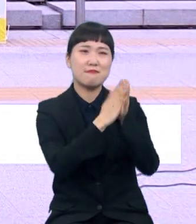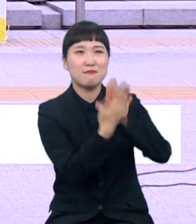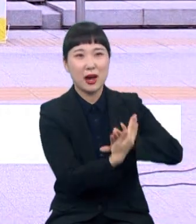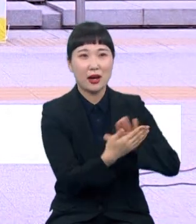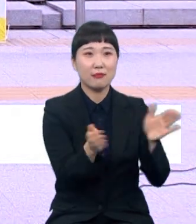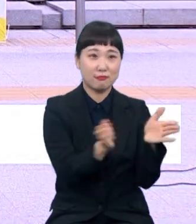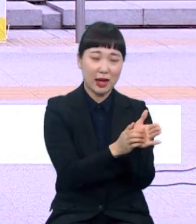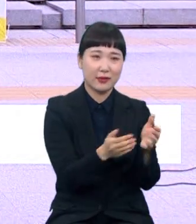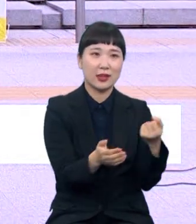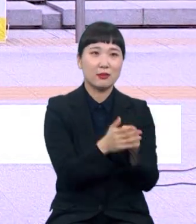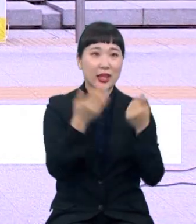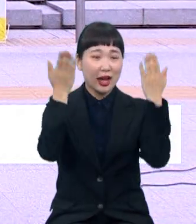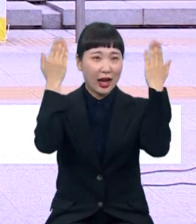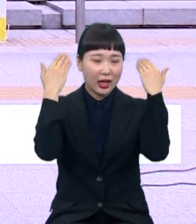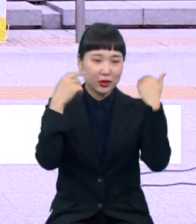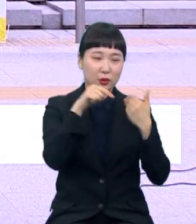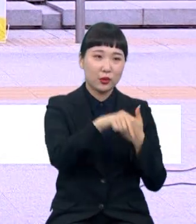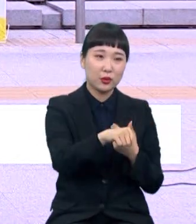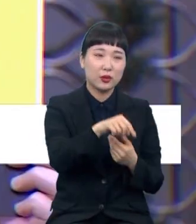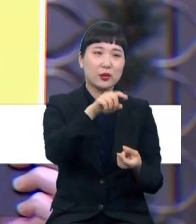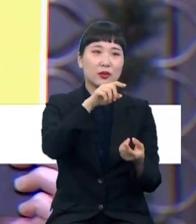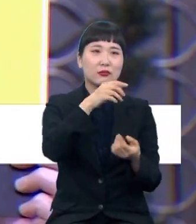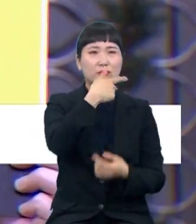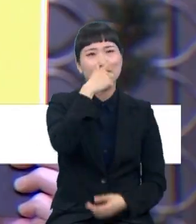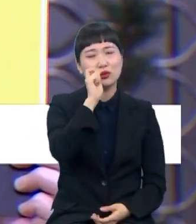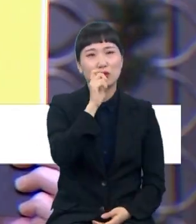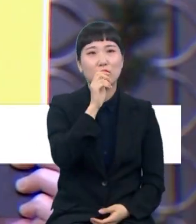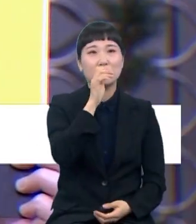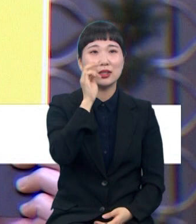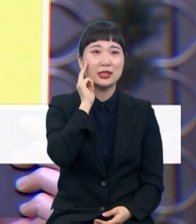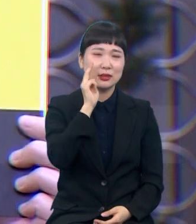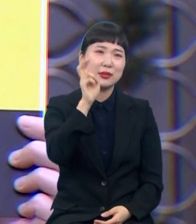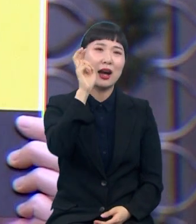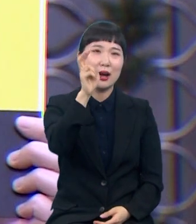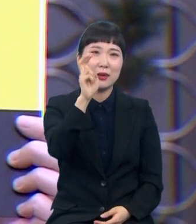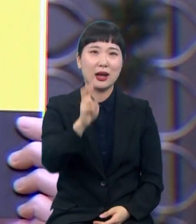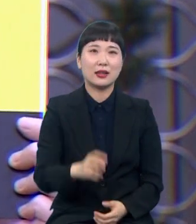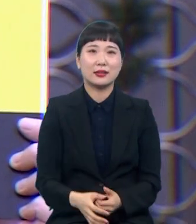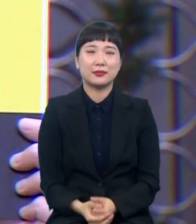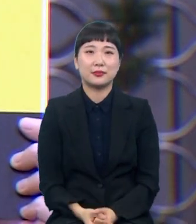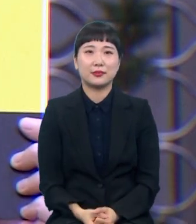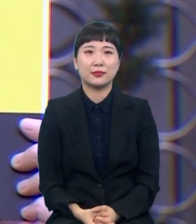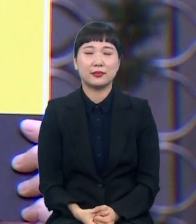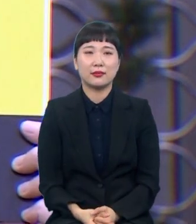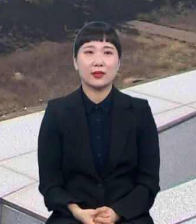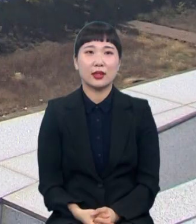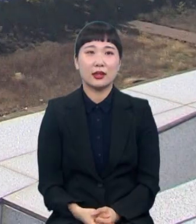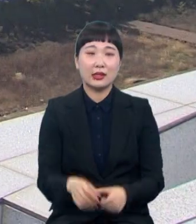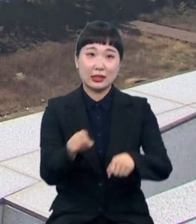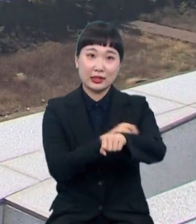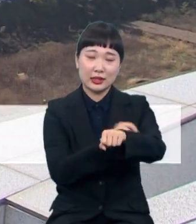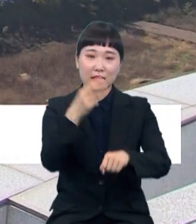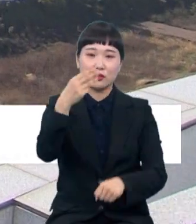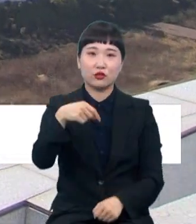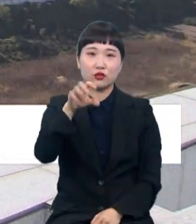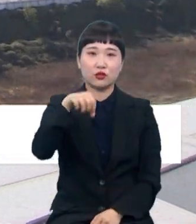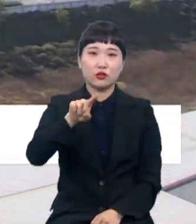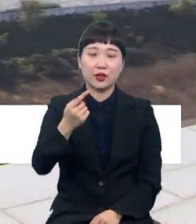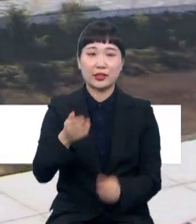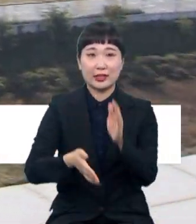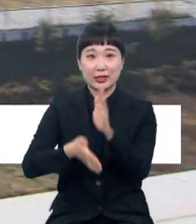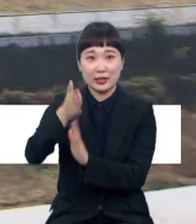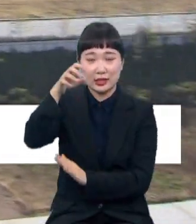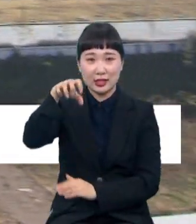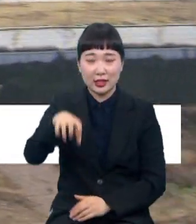불보듯 뻔하다며 학교 용지를 다시 복원해줄 것을 강하게 요구했습니다. 특히 루원시티에는 대규모